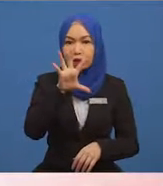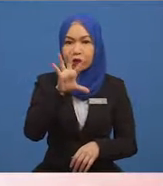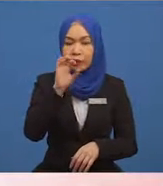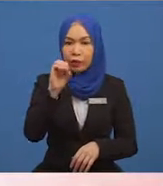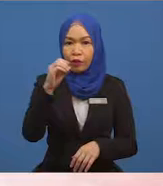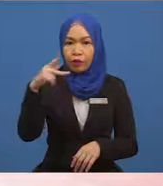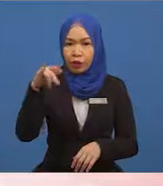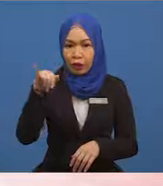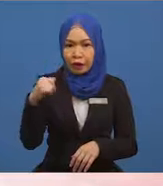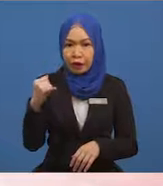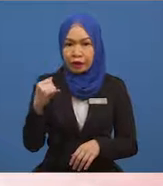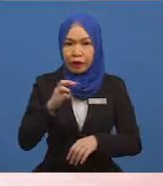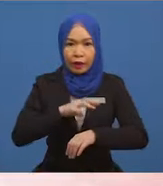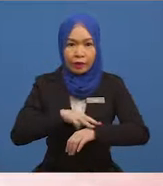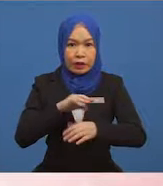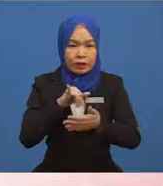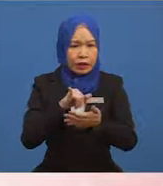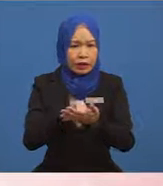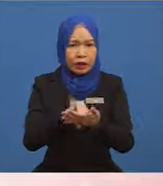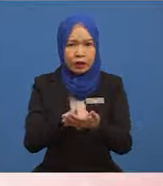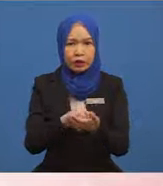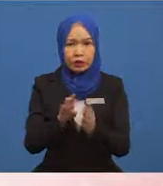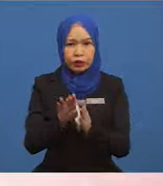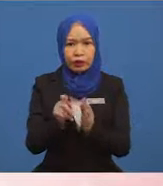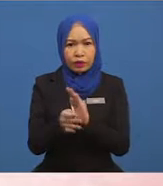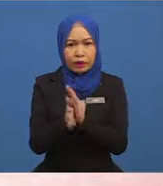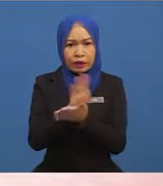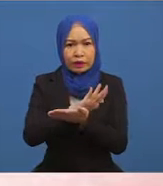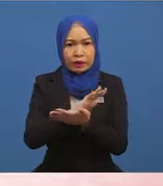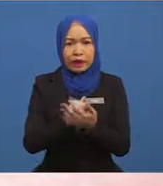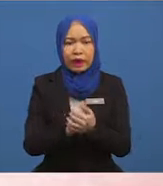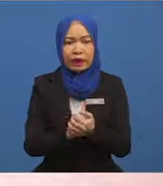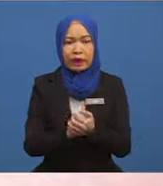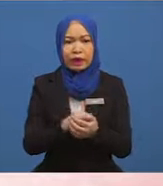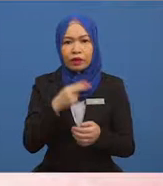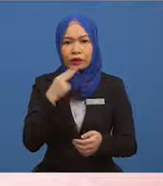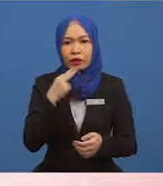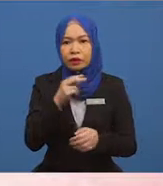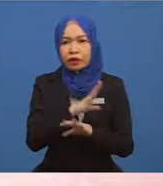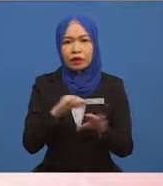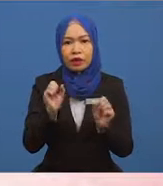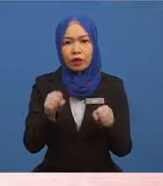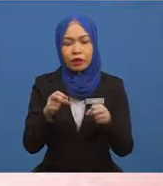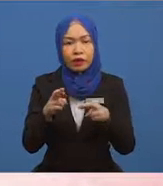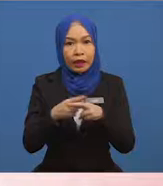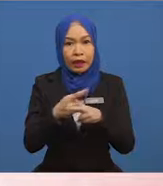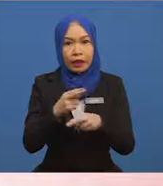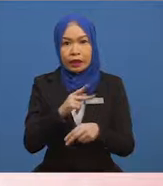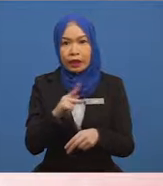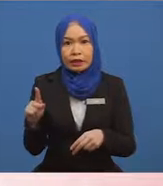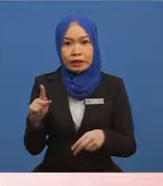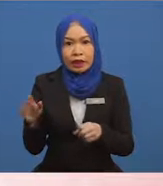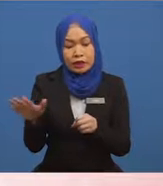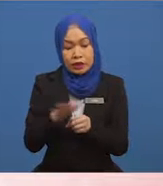ianya berlaku, glukosa tidak dapat diuraikan sepenuhnya. Oleh itu,